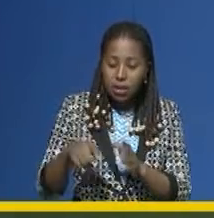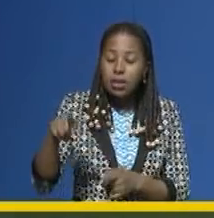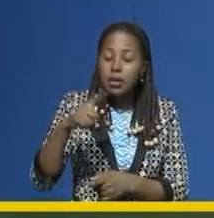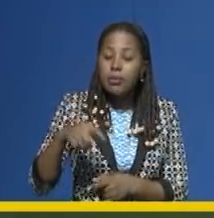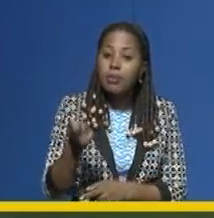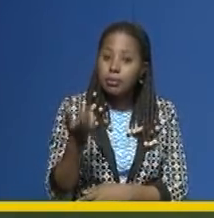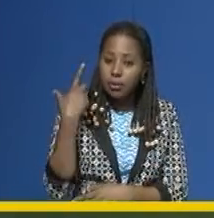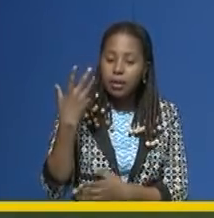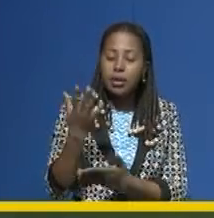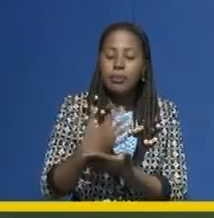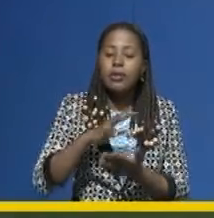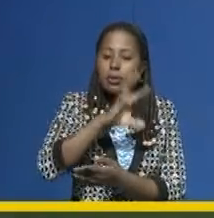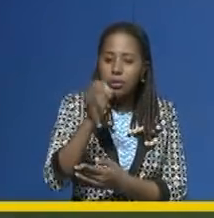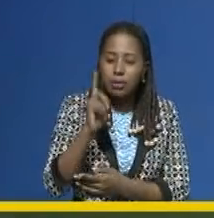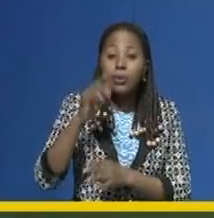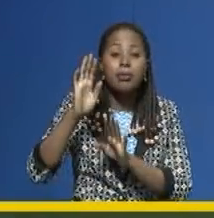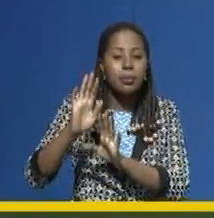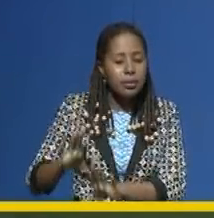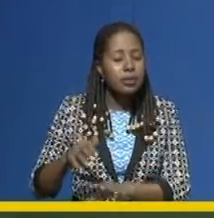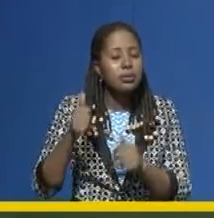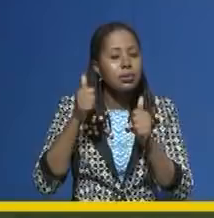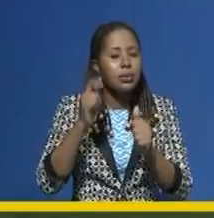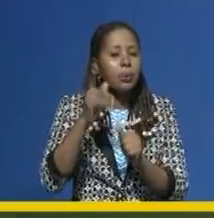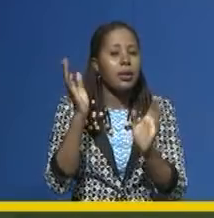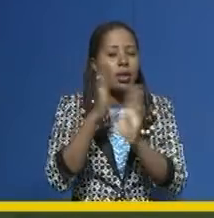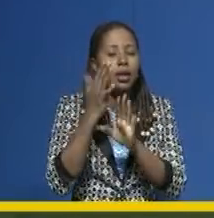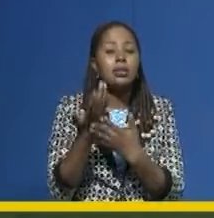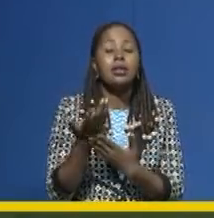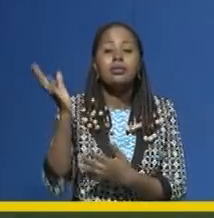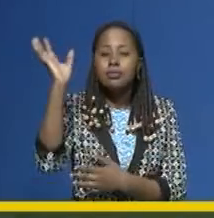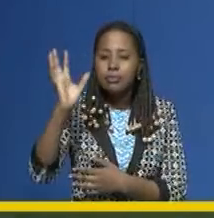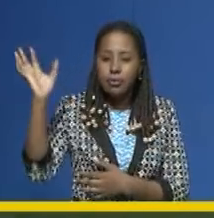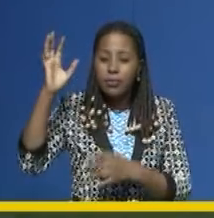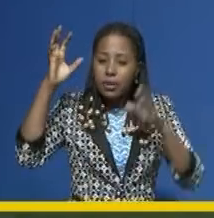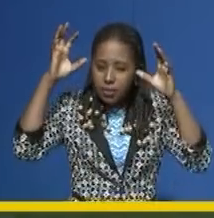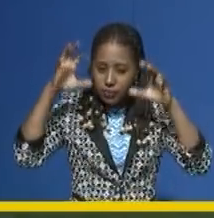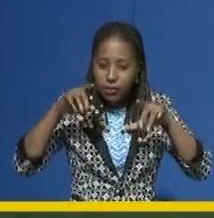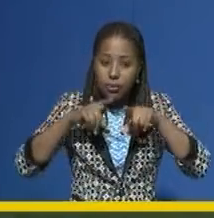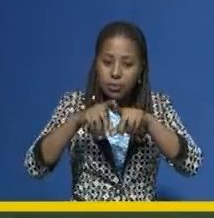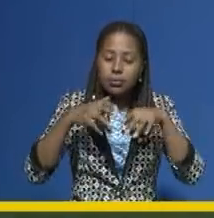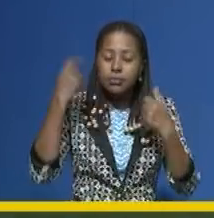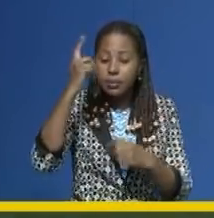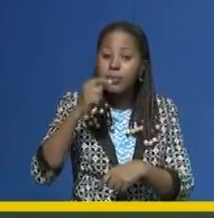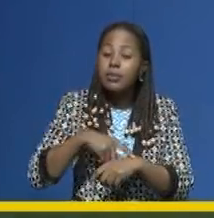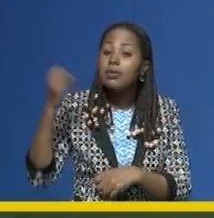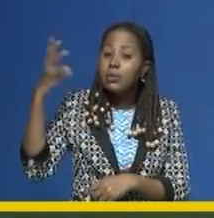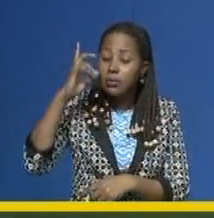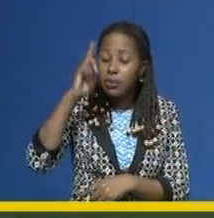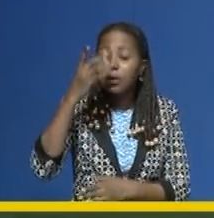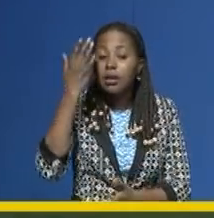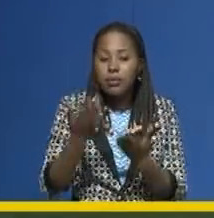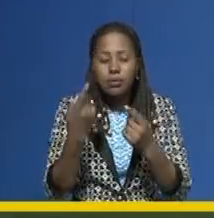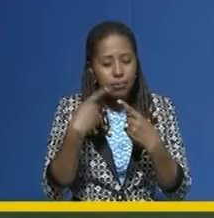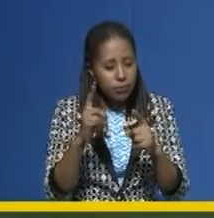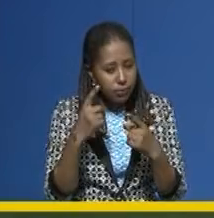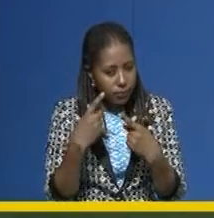Mbeya na maeneo mengine yote yaliyobakia haya, tunatarajia kuwa na hali ya mawingu, mvua zopatana na ngurumo za radi na vipindi vya jua pakiwa na viwango